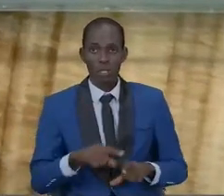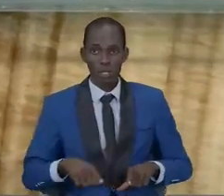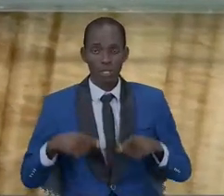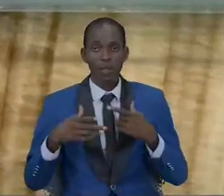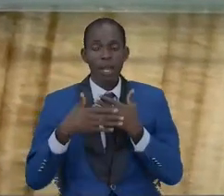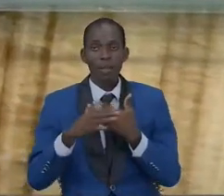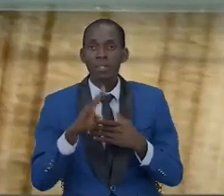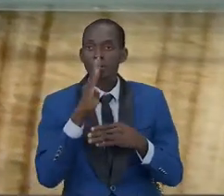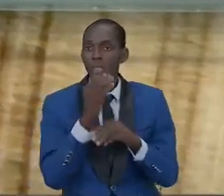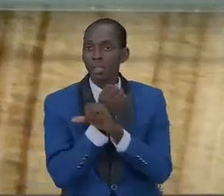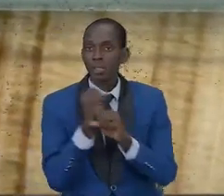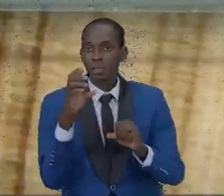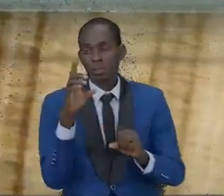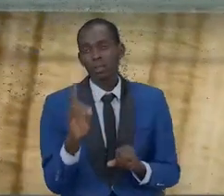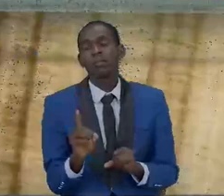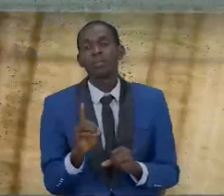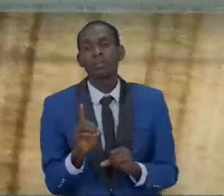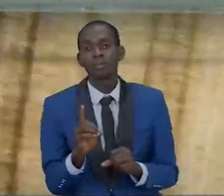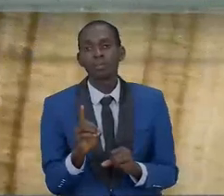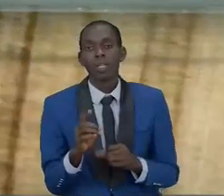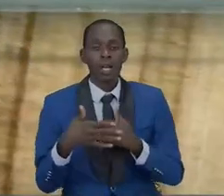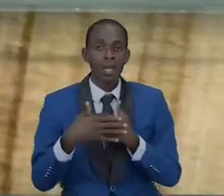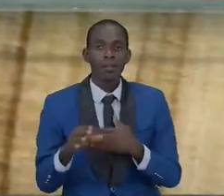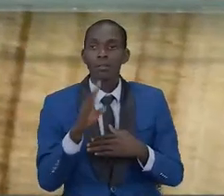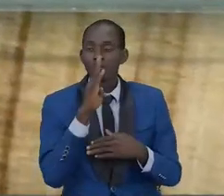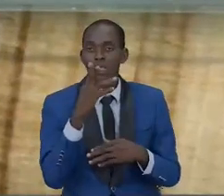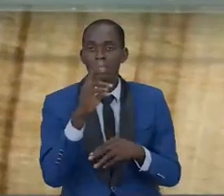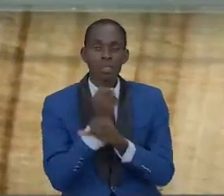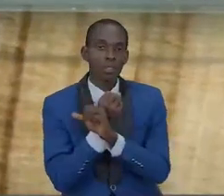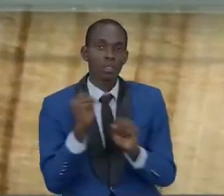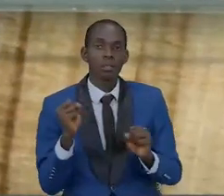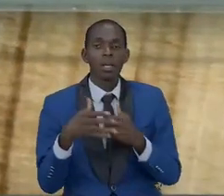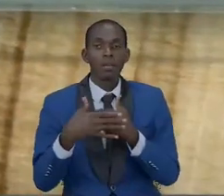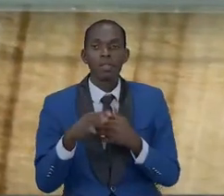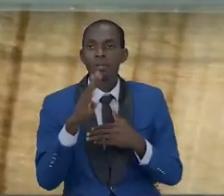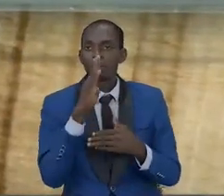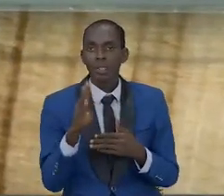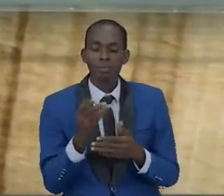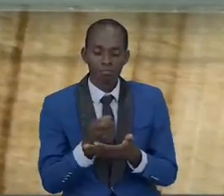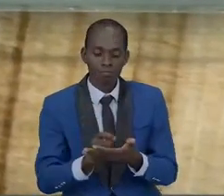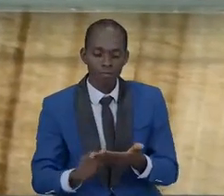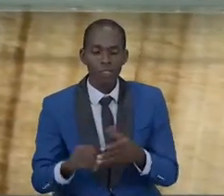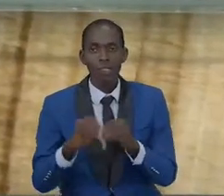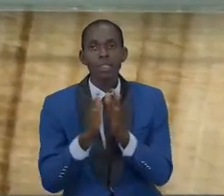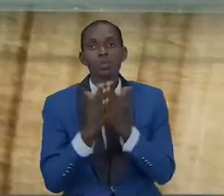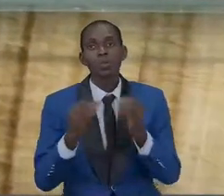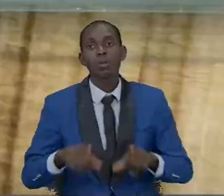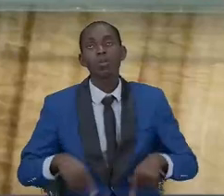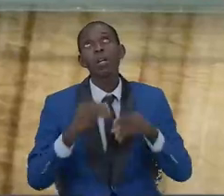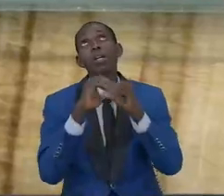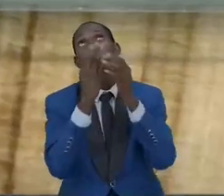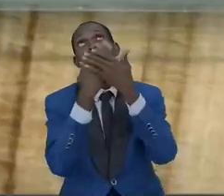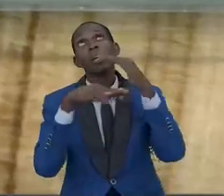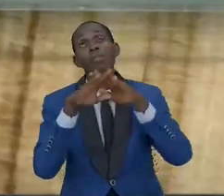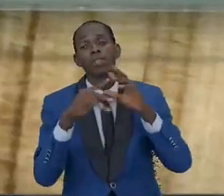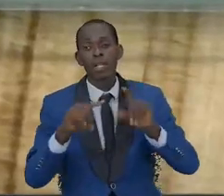été justifié après avoir été sauvé après avoir été racheté après avoir été inscrit dans le livre de vie au ciel